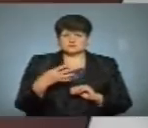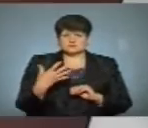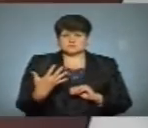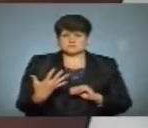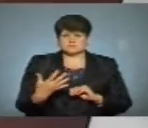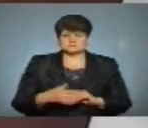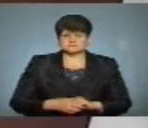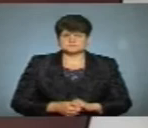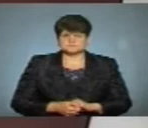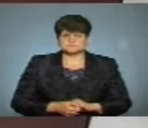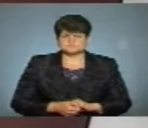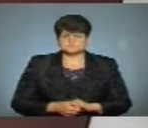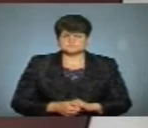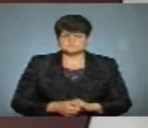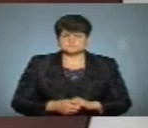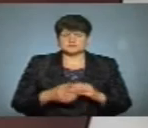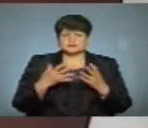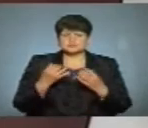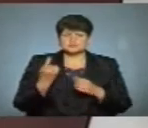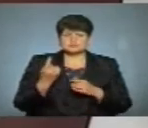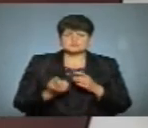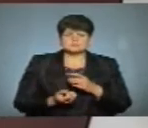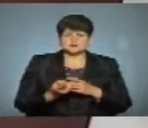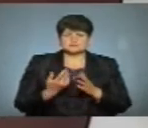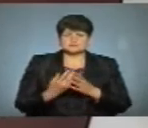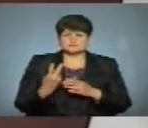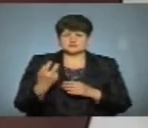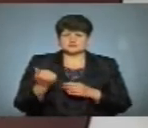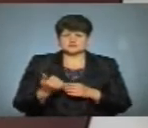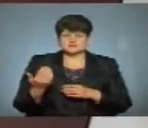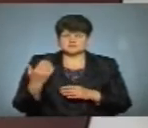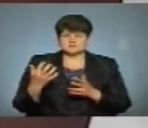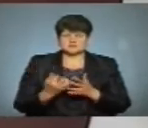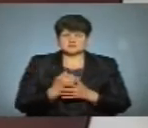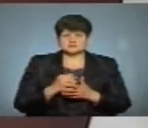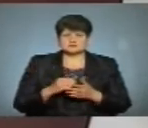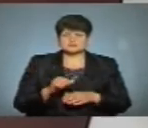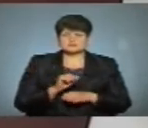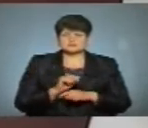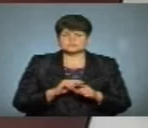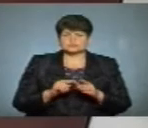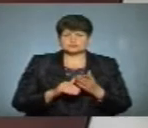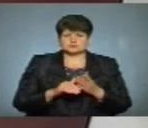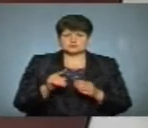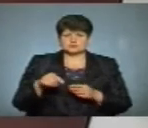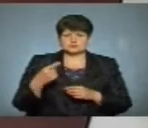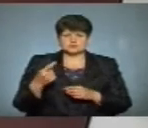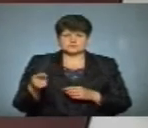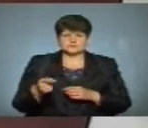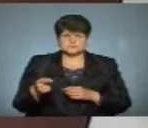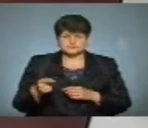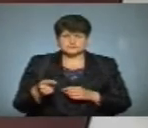45. Ще один спалах близько 2 тижнів тому виявили на станції швидкої допомоги номер 1 в